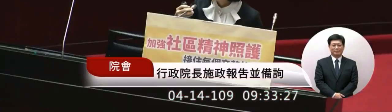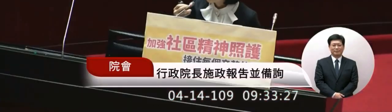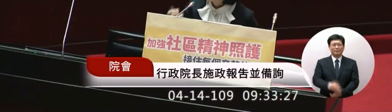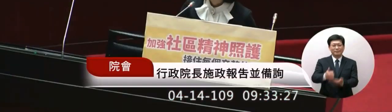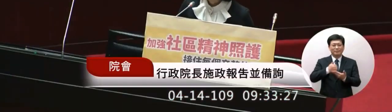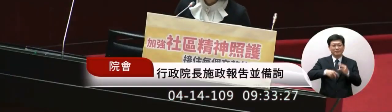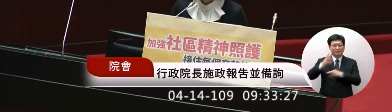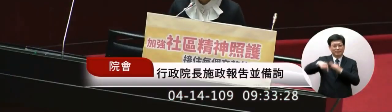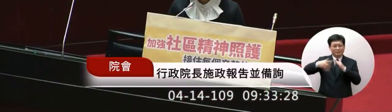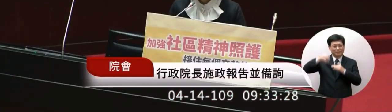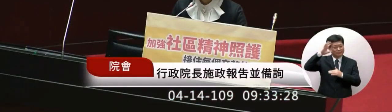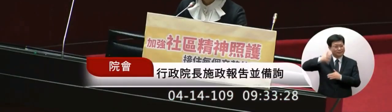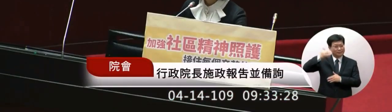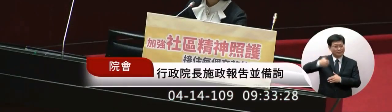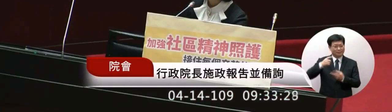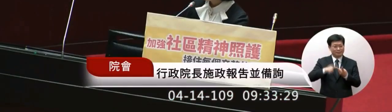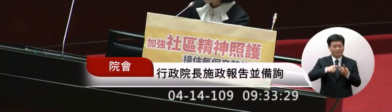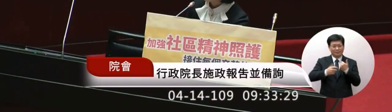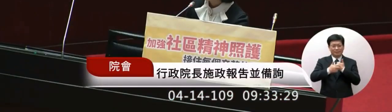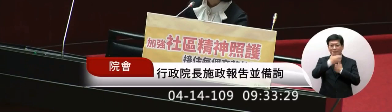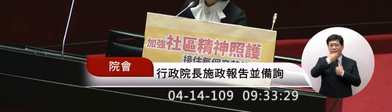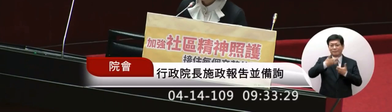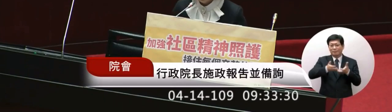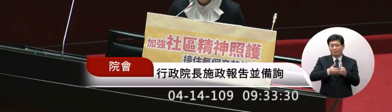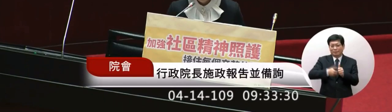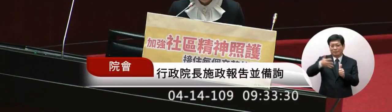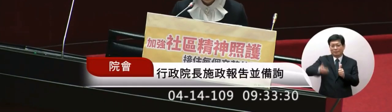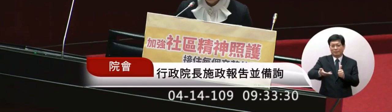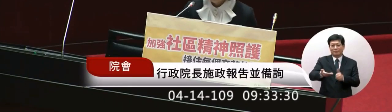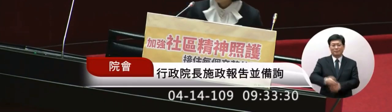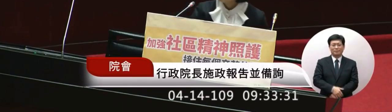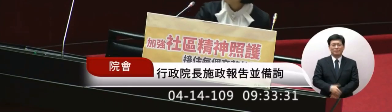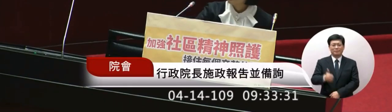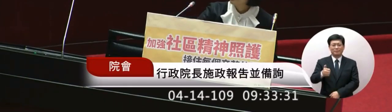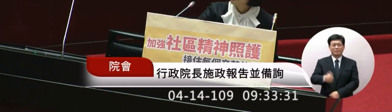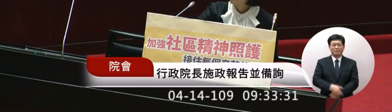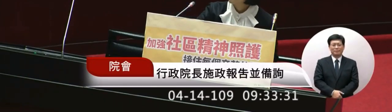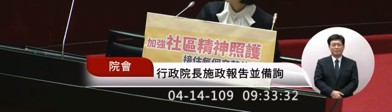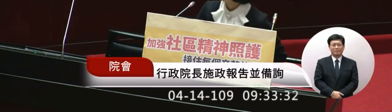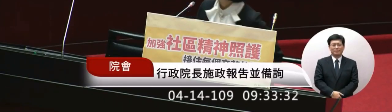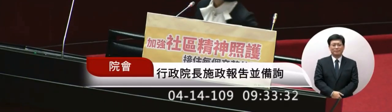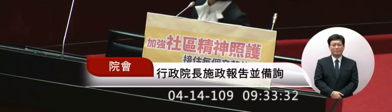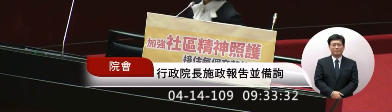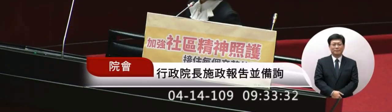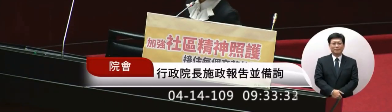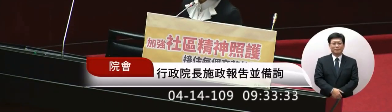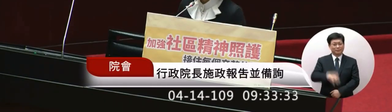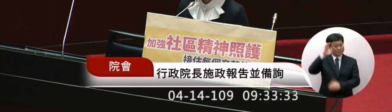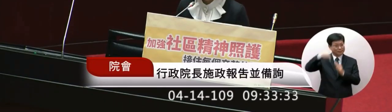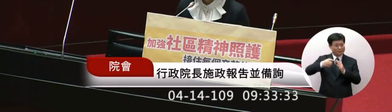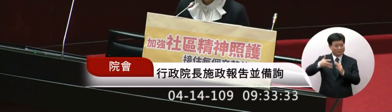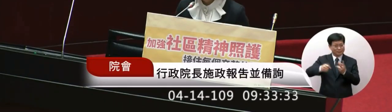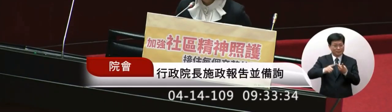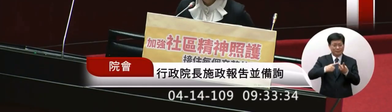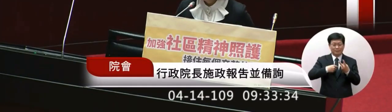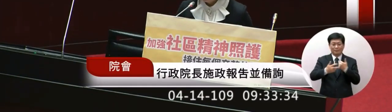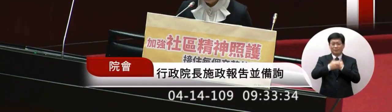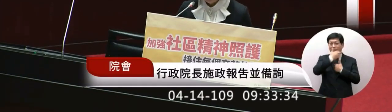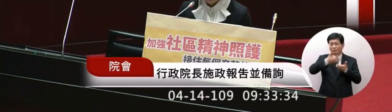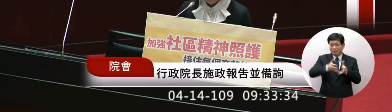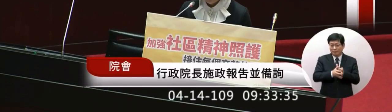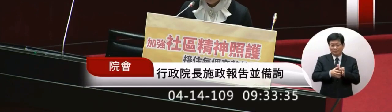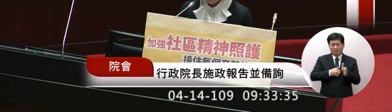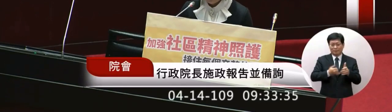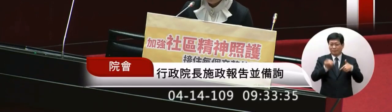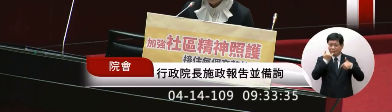需要有请那个行政院长、苏院长以及卫福部何次长，不好意思， 请苏院长，请卫福部